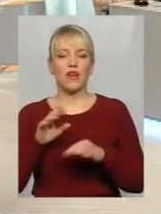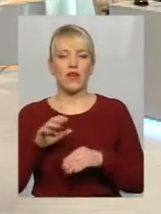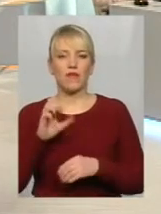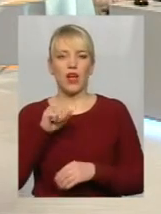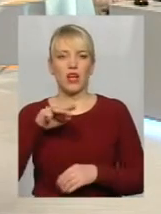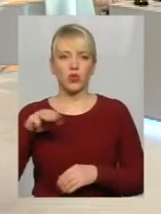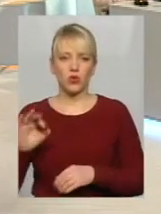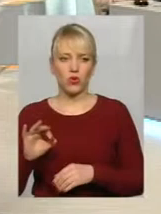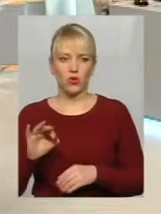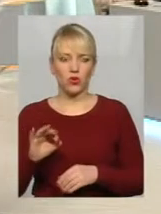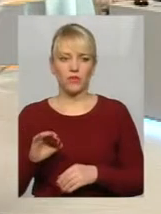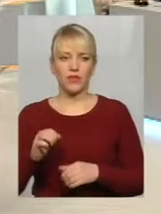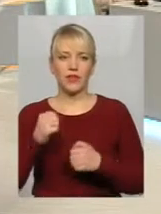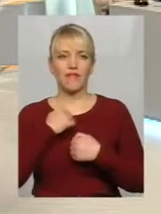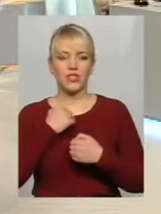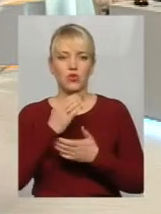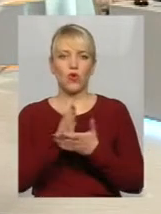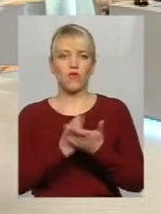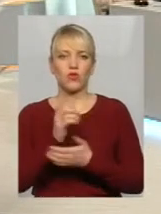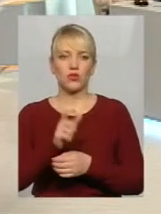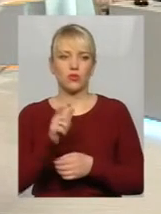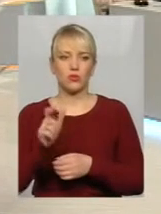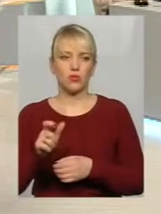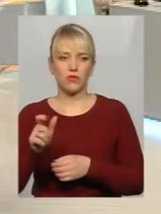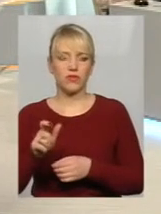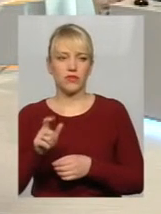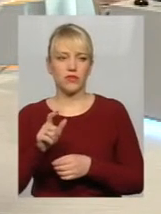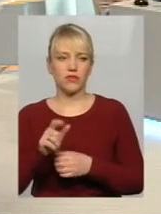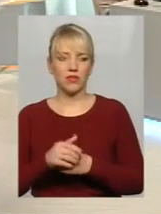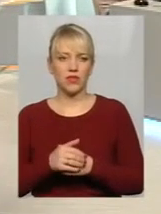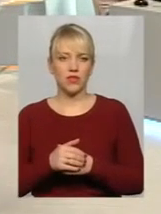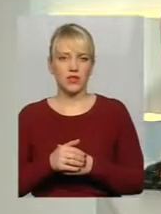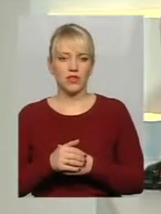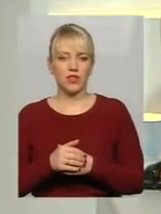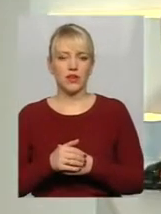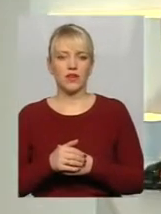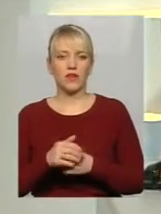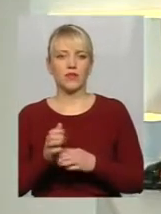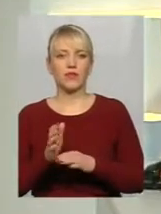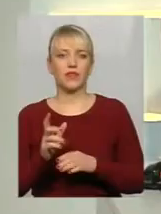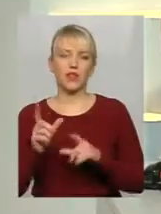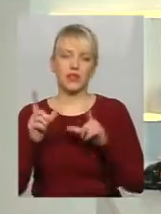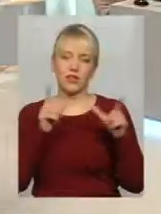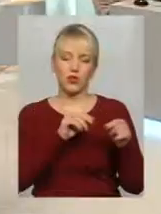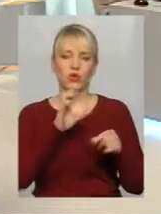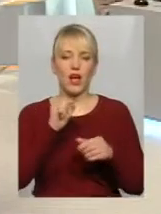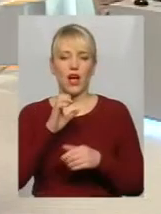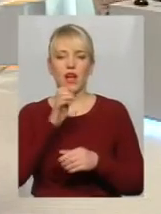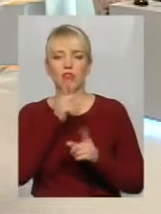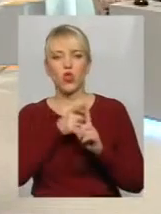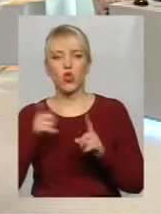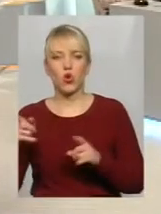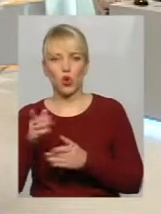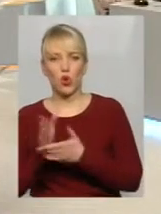операції направляють військовослужбовці, військову службу за контрактом. Угу. Тобто строковики все одно лишаються на місці? Так, строковики не лишаються на місці, частина сама